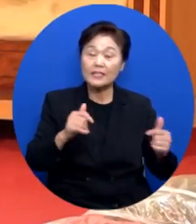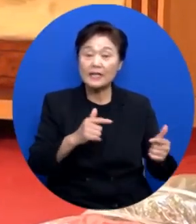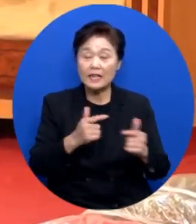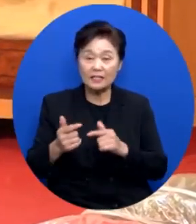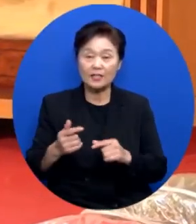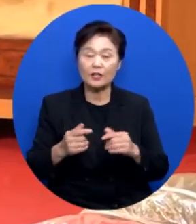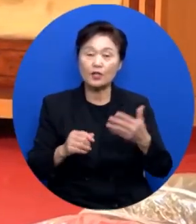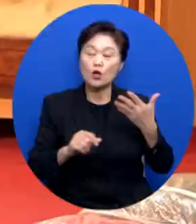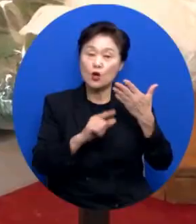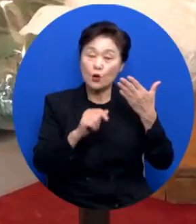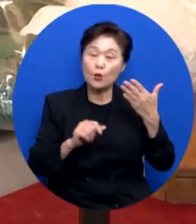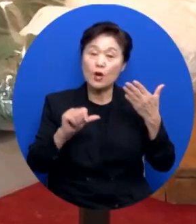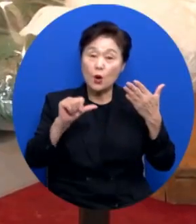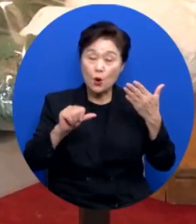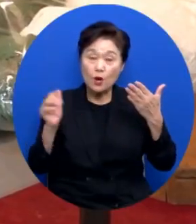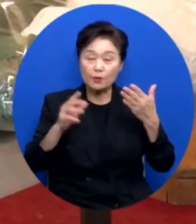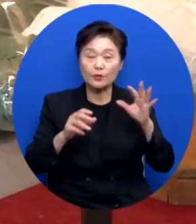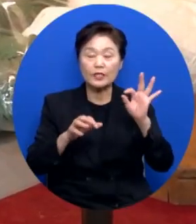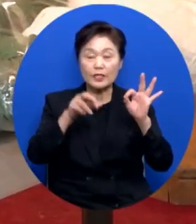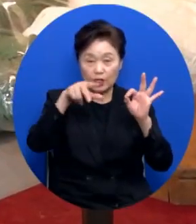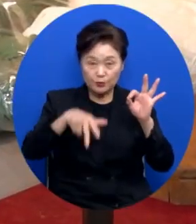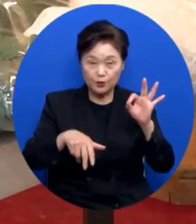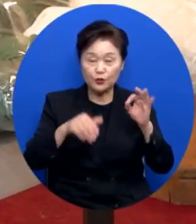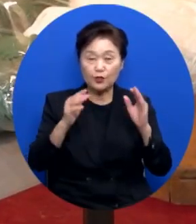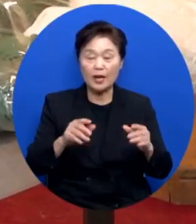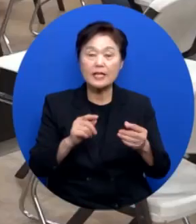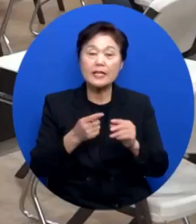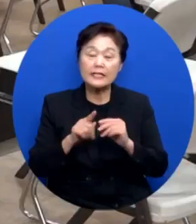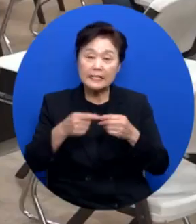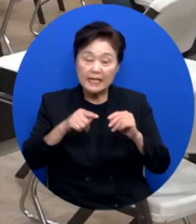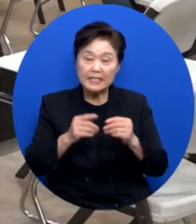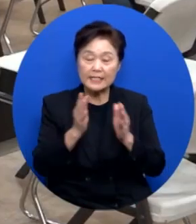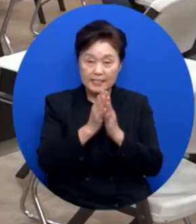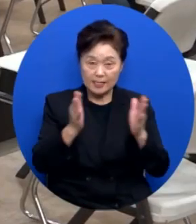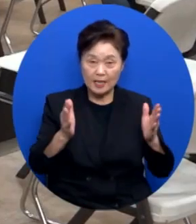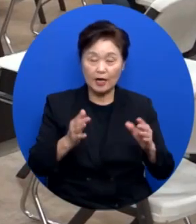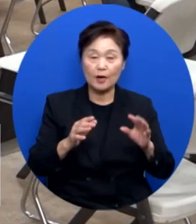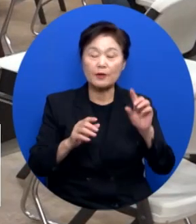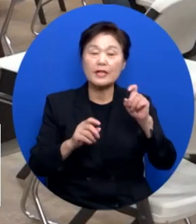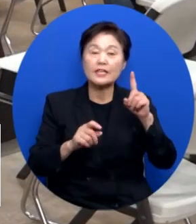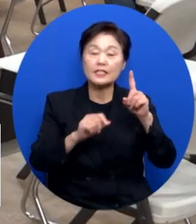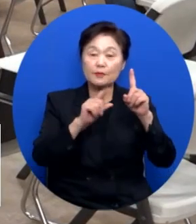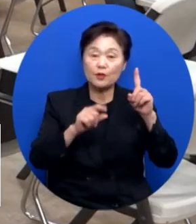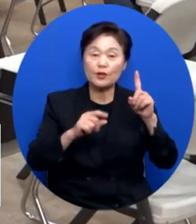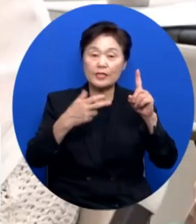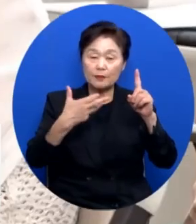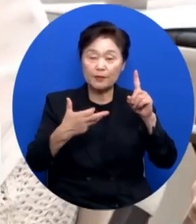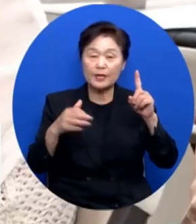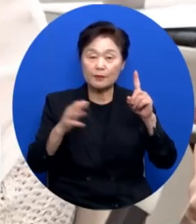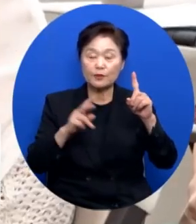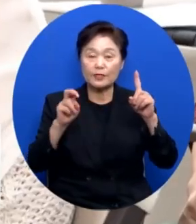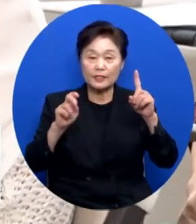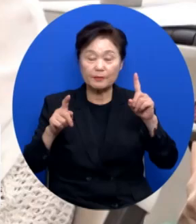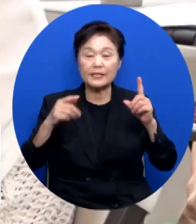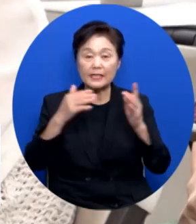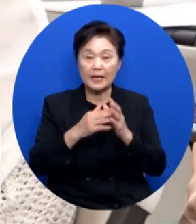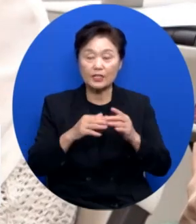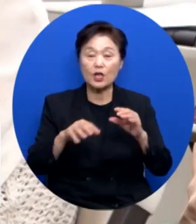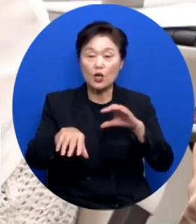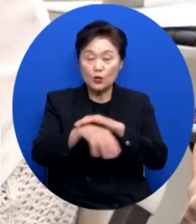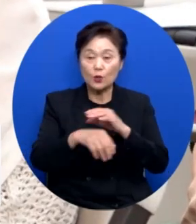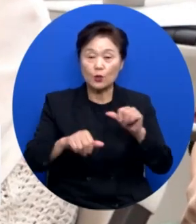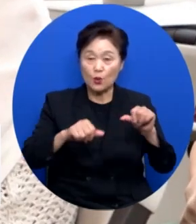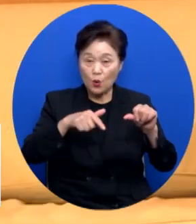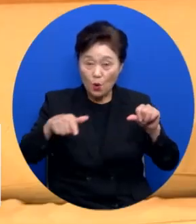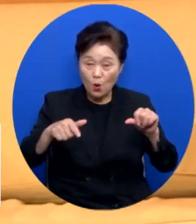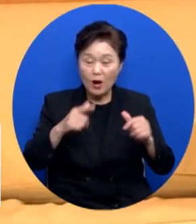지난 9월 5일부터 10주 동안 뜨개질 작품을 제작하며 오는 11월 18일부터 21일까지 종로 5가역